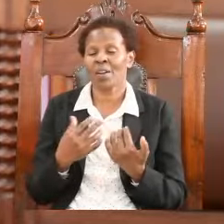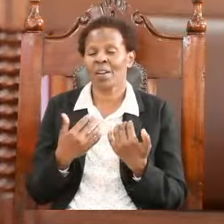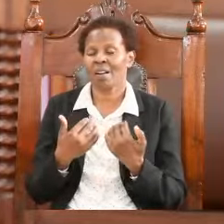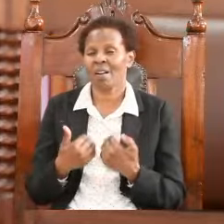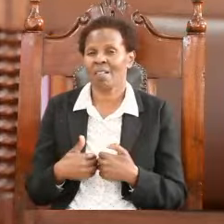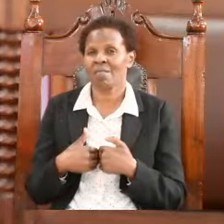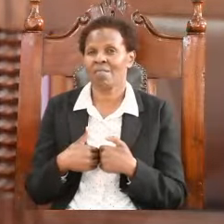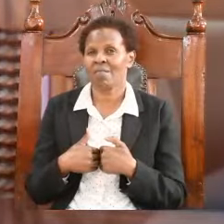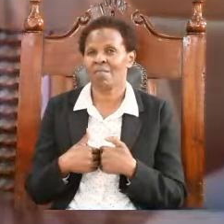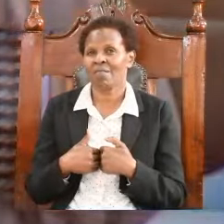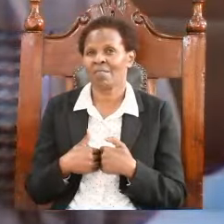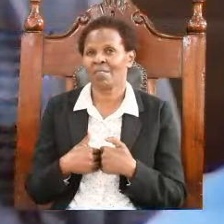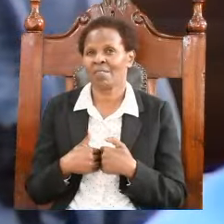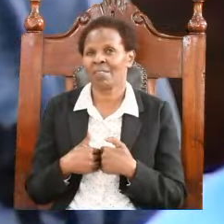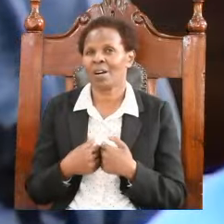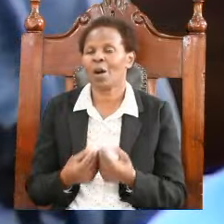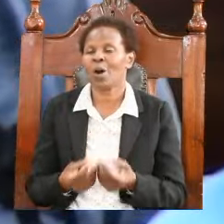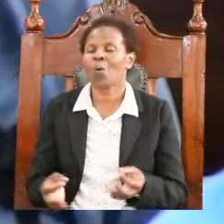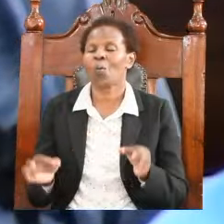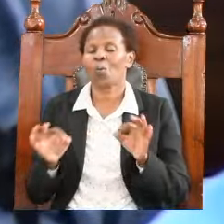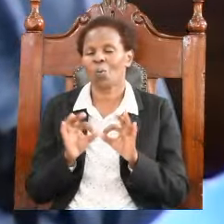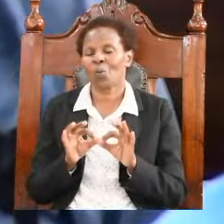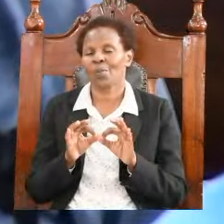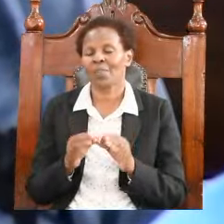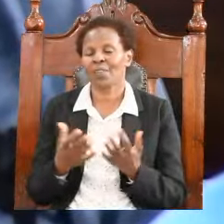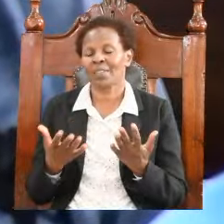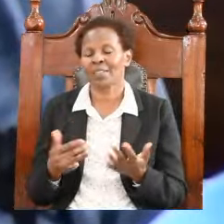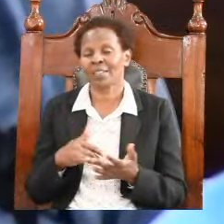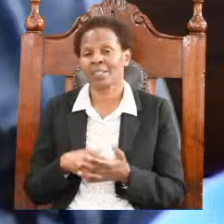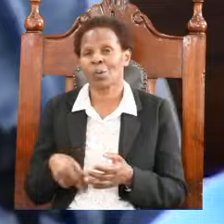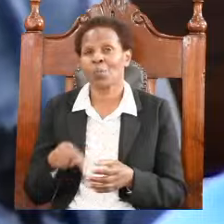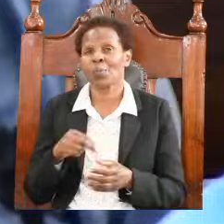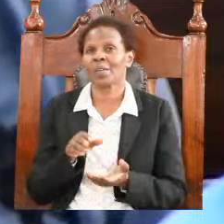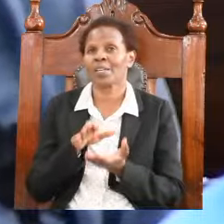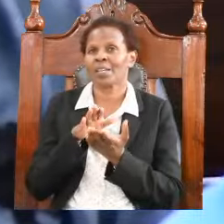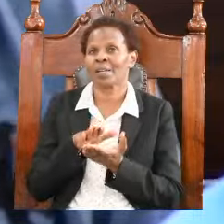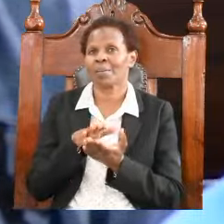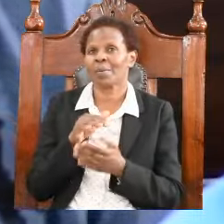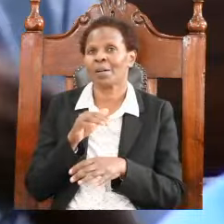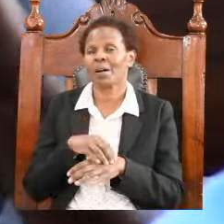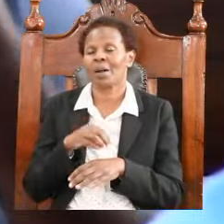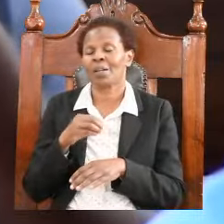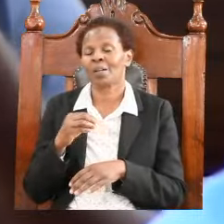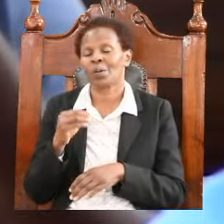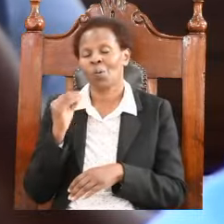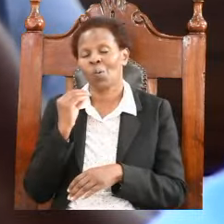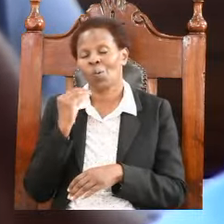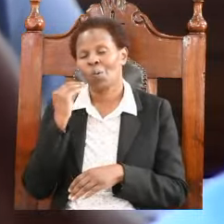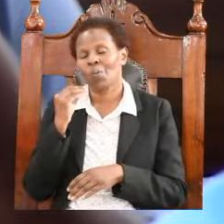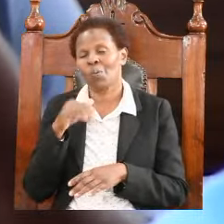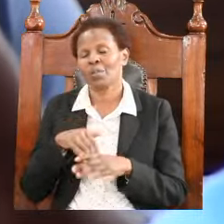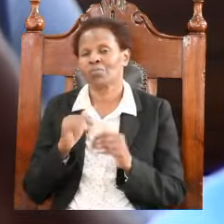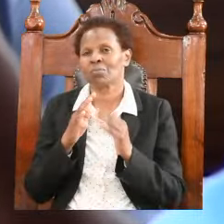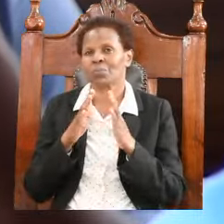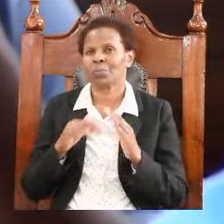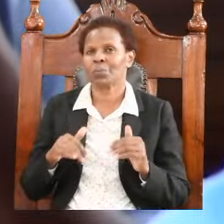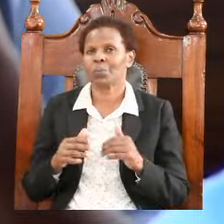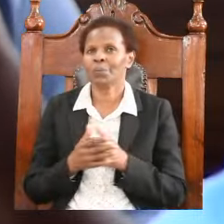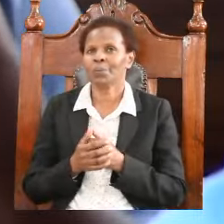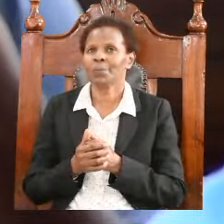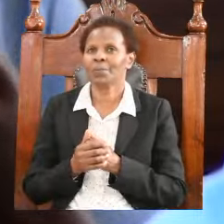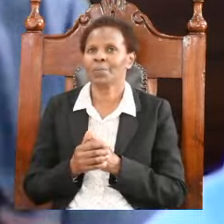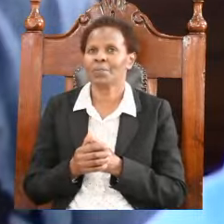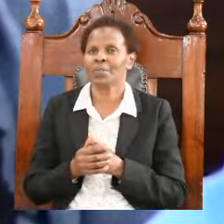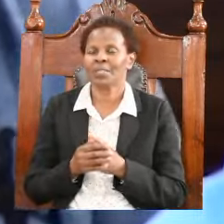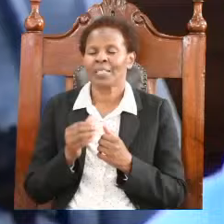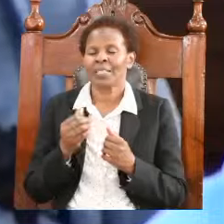indo iria cingituguna icio nicio tuigaga kana indo iria ciri na bata indo iria ciri na faida ungiona